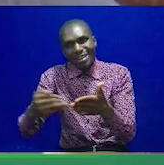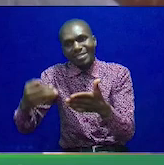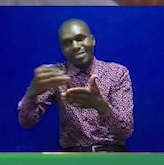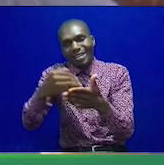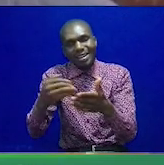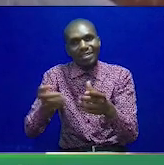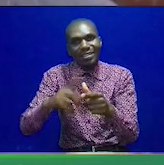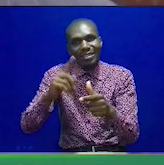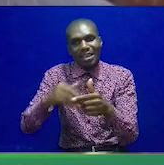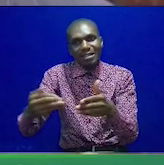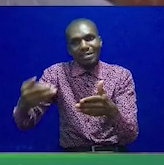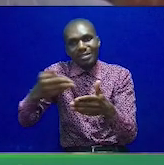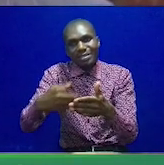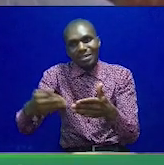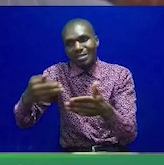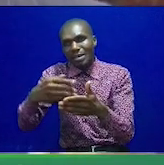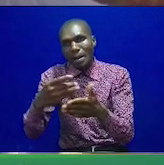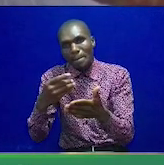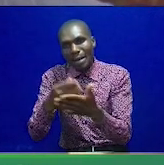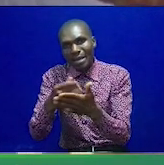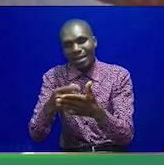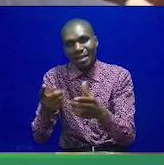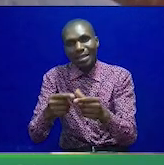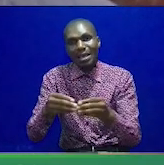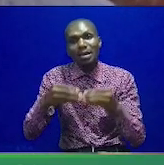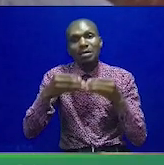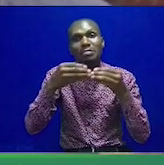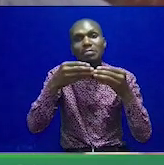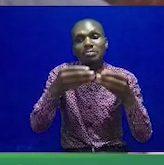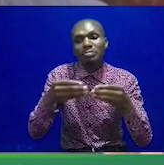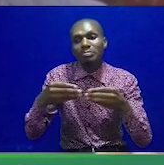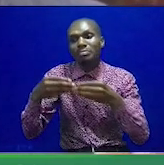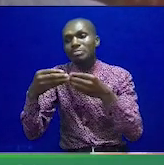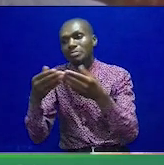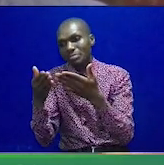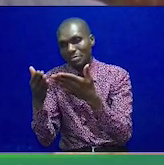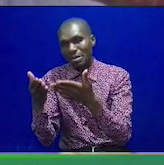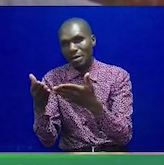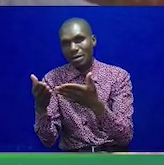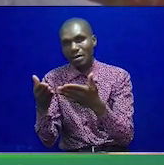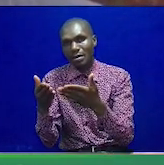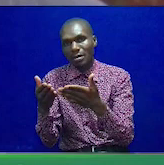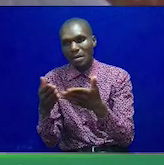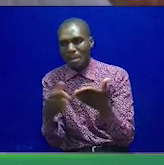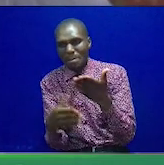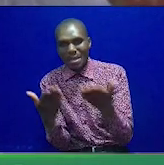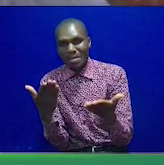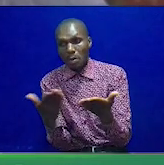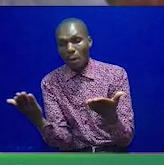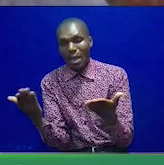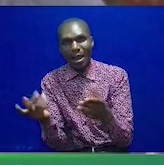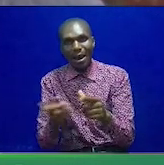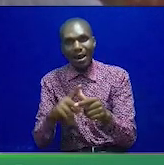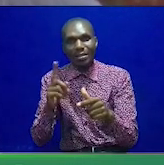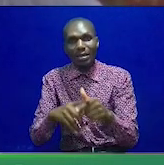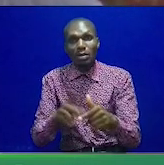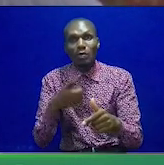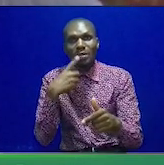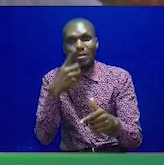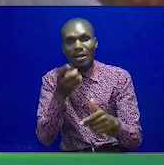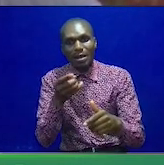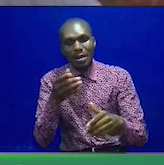weka ture michango mekemeke tuasangiriria abantu baito bekenyoro no hena ndonsi kote ya ndo baito kra mwa